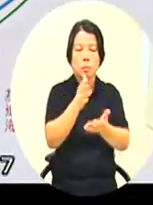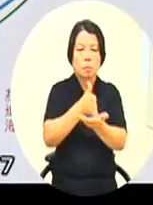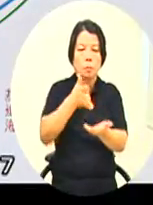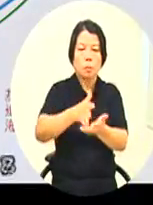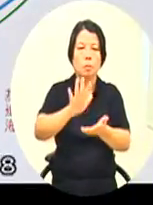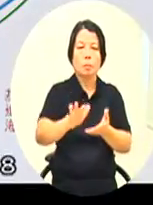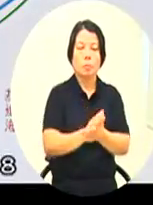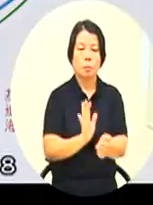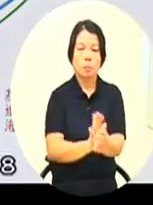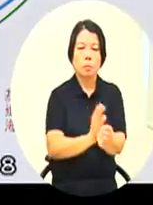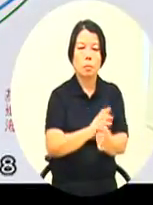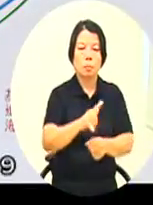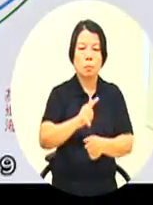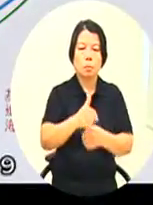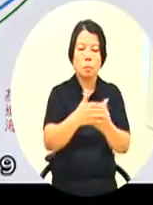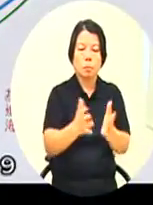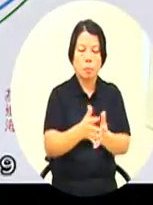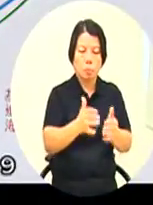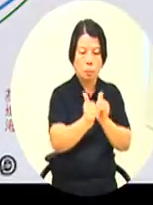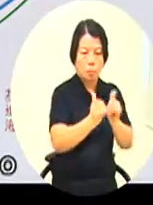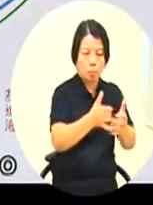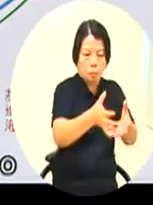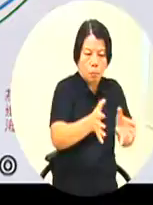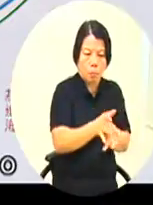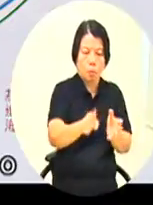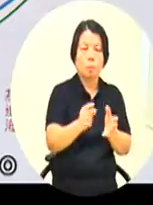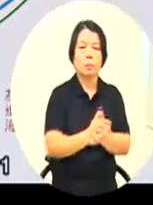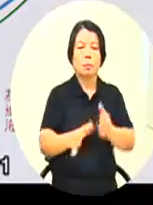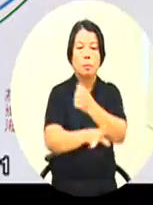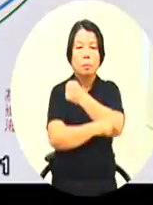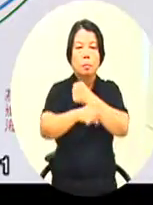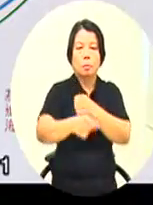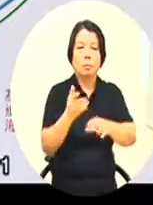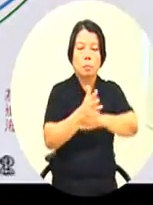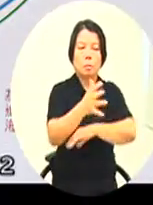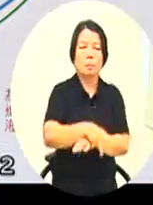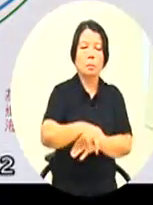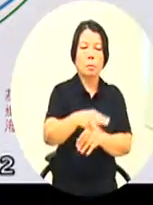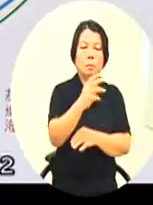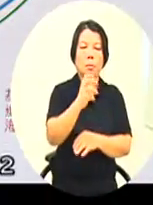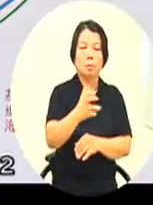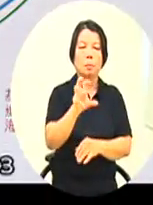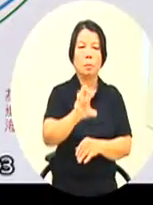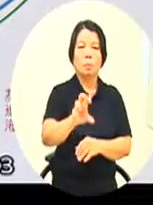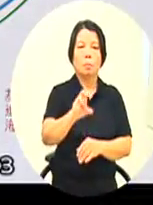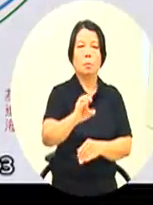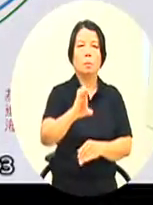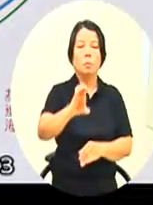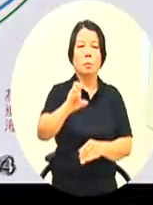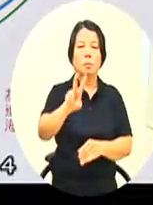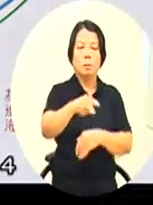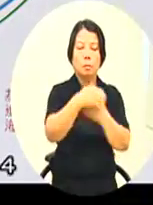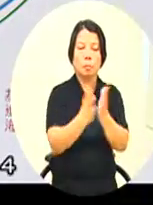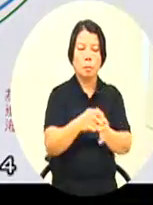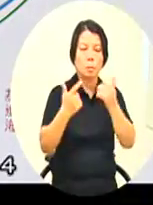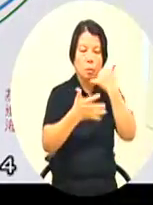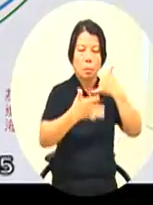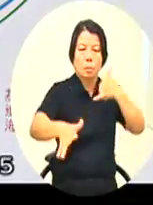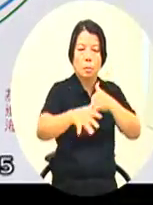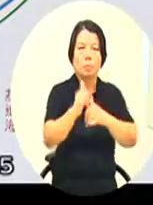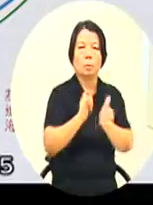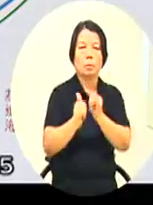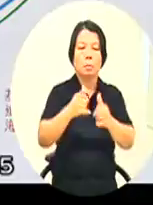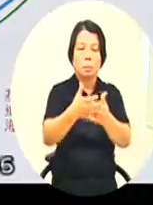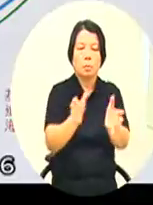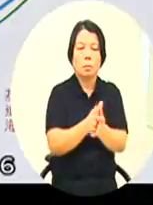老师组成学习的社群，所以基础的社群超过392，进阶有46团，海洋教育的社群刚